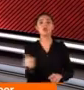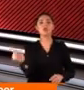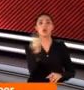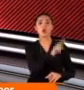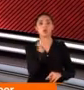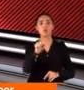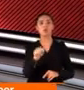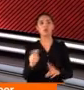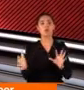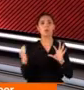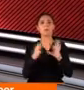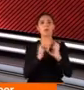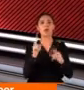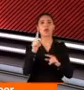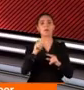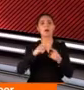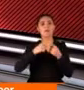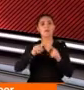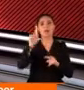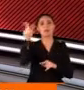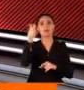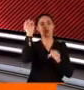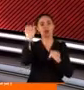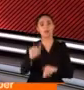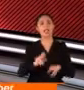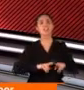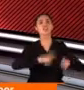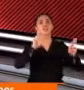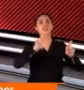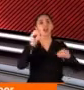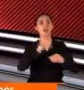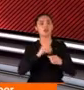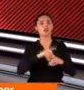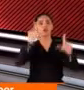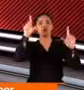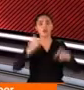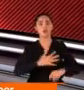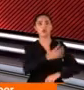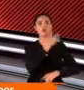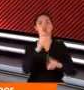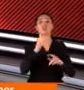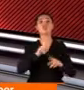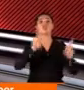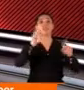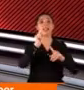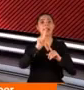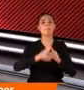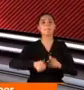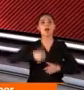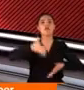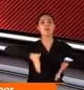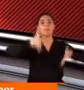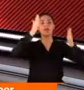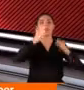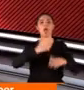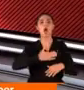İşte bununla taban tabana çelişen bir görüntü geldi bugün Çanakkale'den. Fotoğraf CHP Çanakkale İl Başkanlığı binasından.